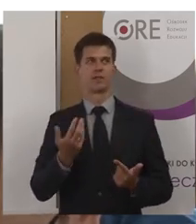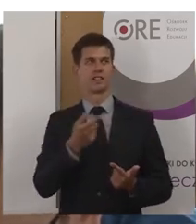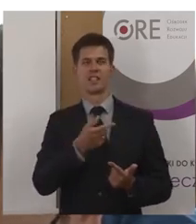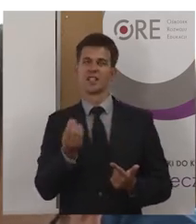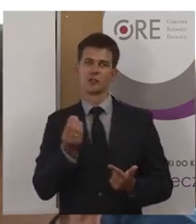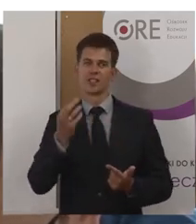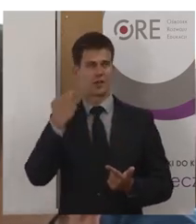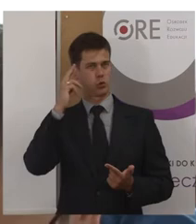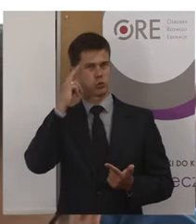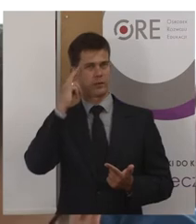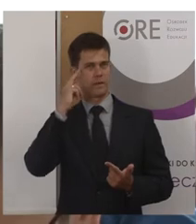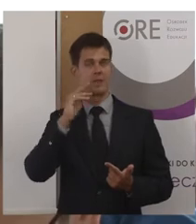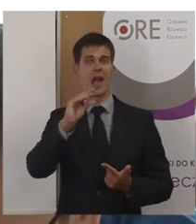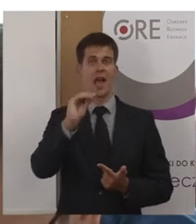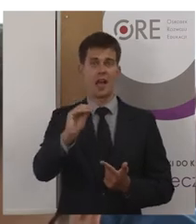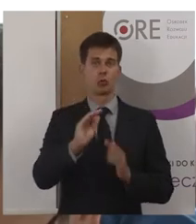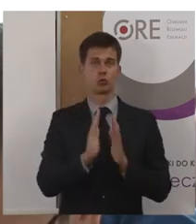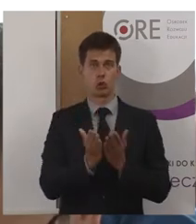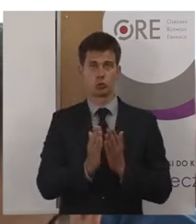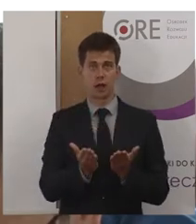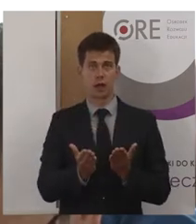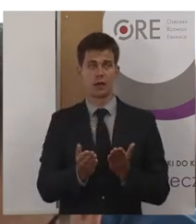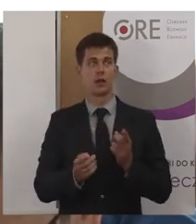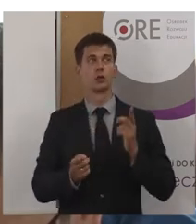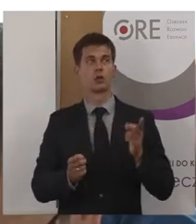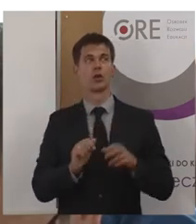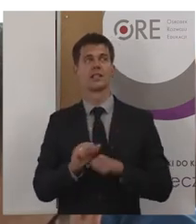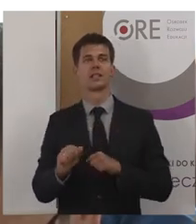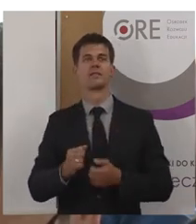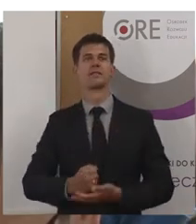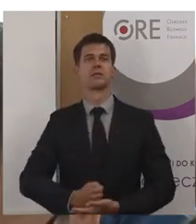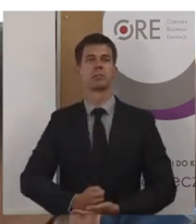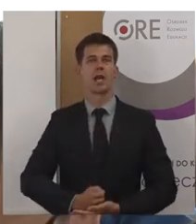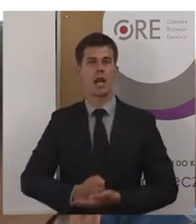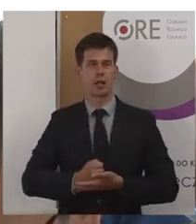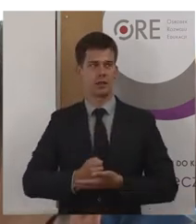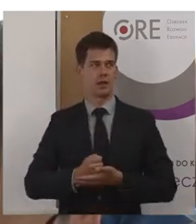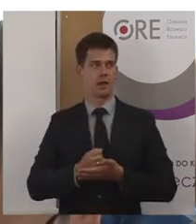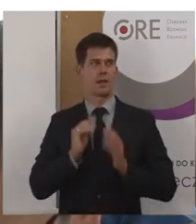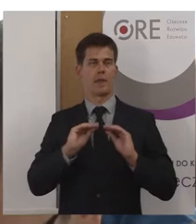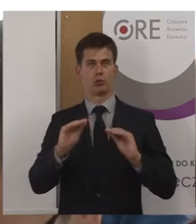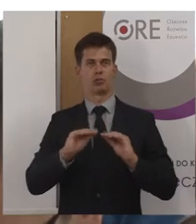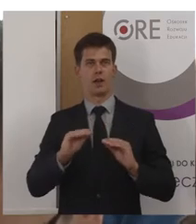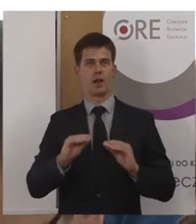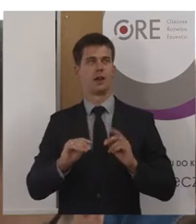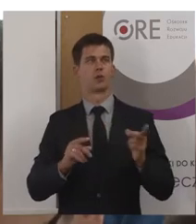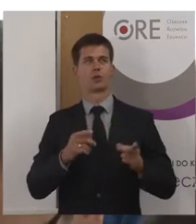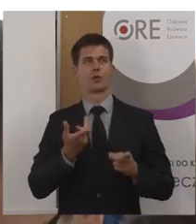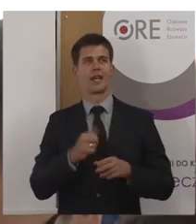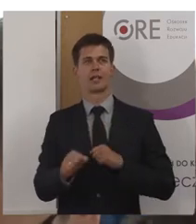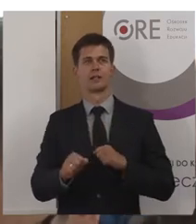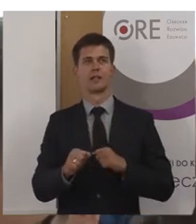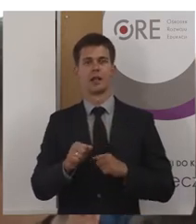zakonotowaliście. E-podręcznik będzie narzędziem wspierającym nauczyciela. Nie będzie, my nie zakładamy w